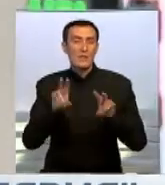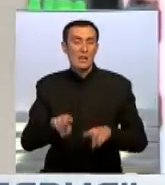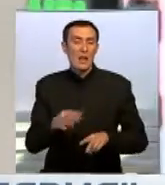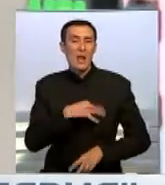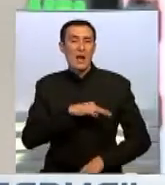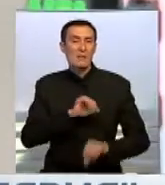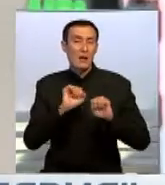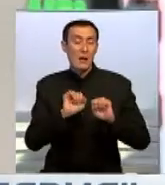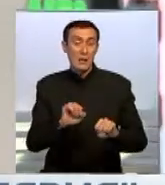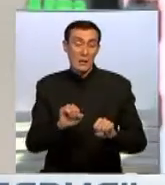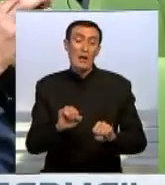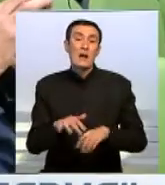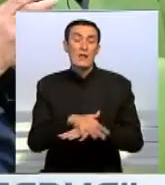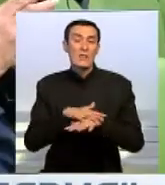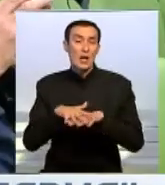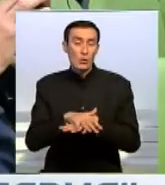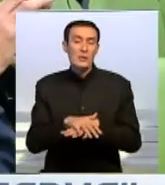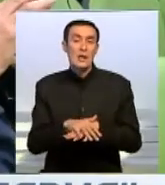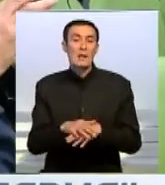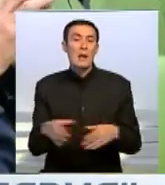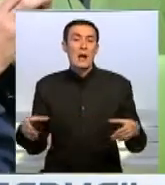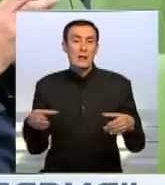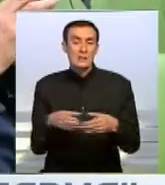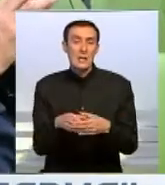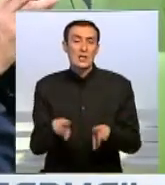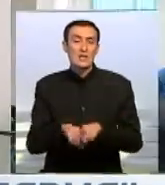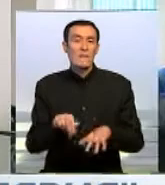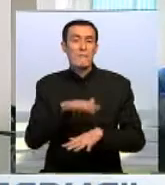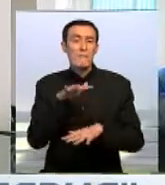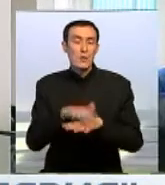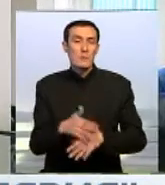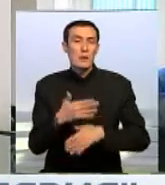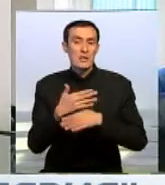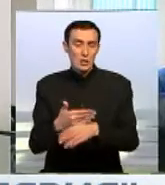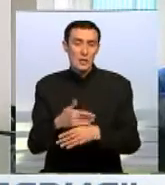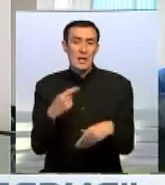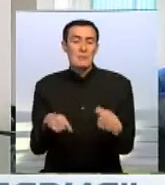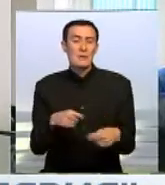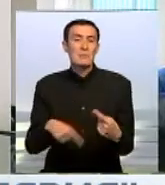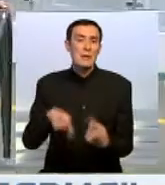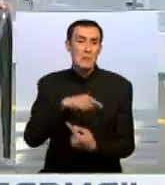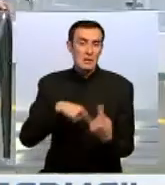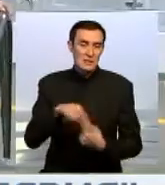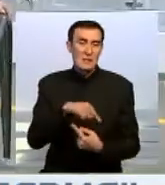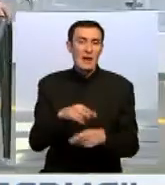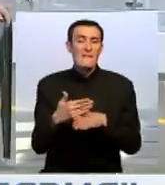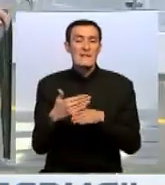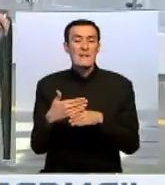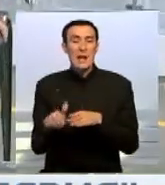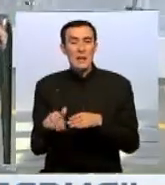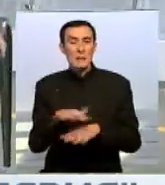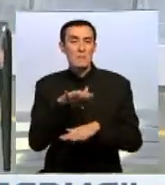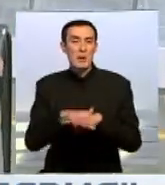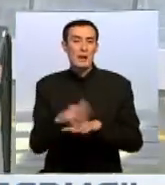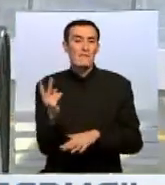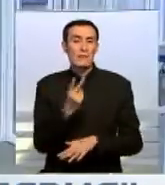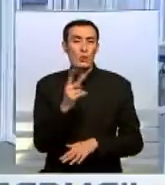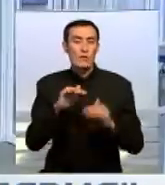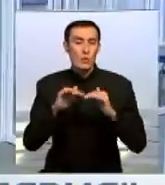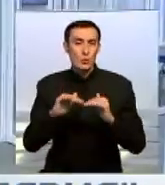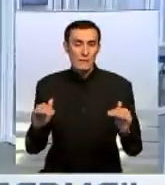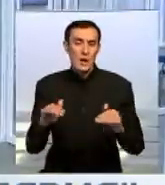адвокаты и медиаторы. В народной канцелярии также разместился фонд поддержки предпринимательства, филиалы банков второго